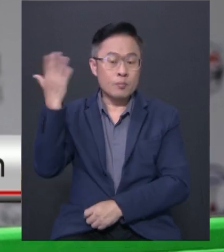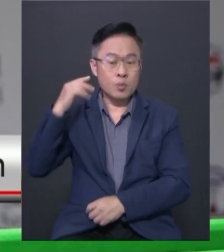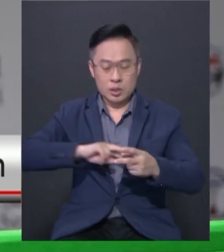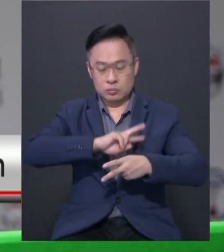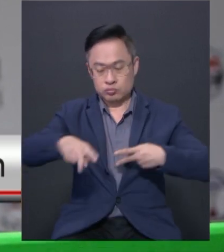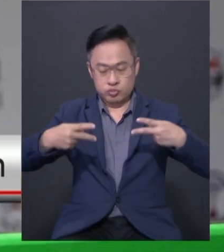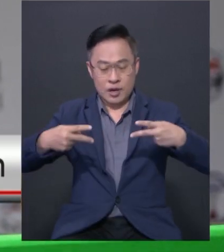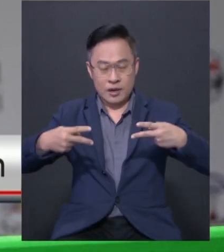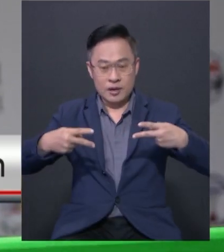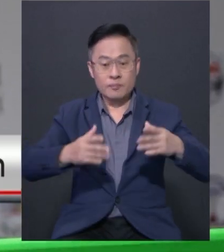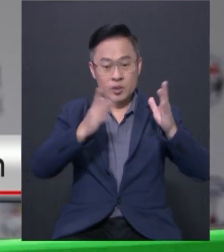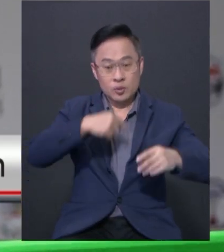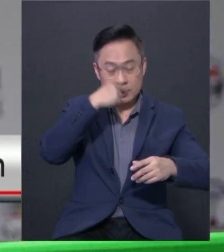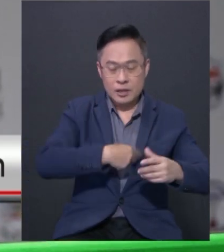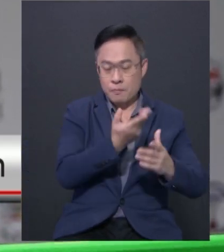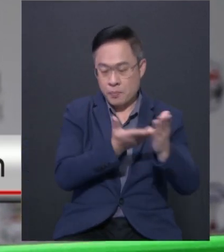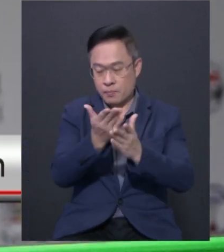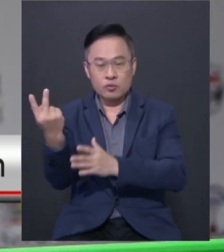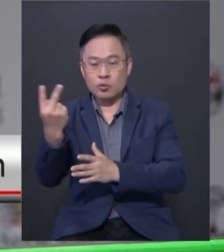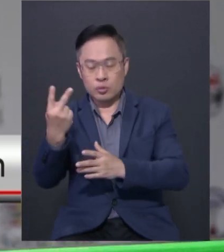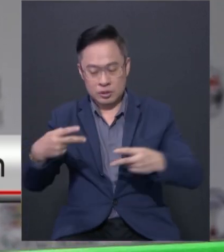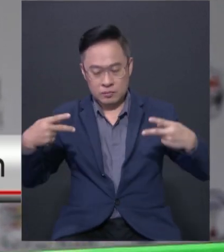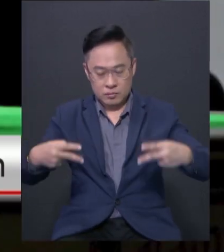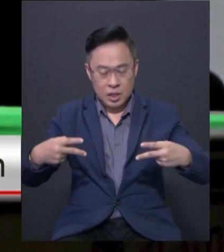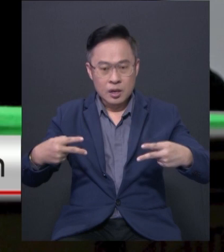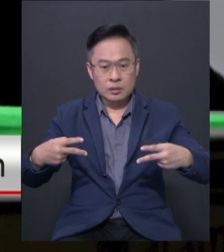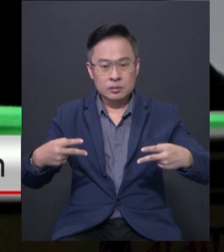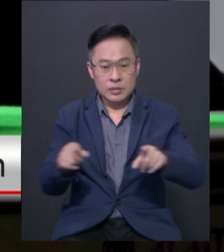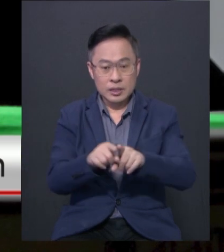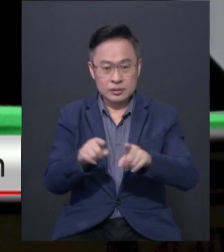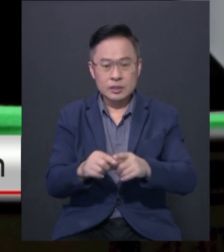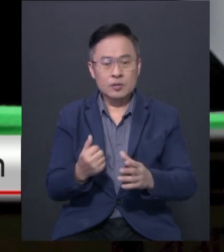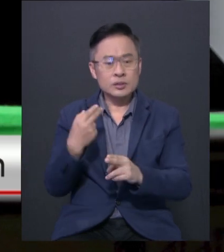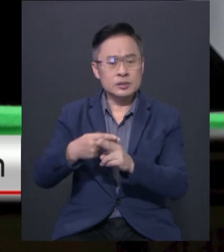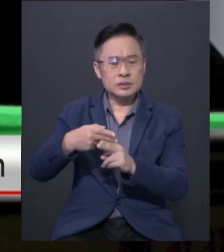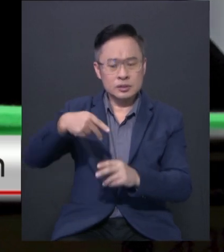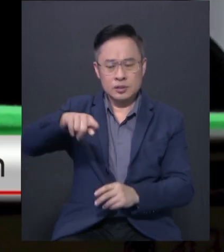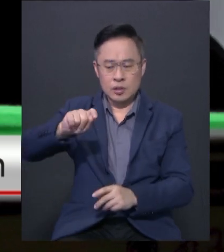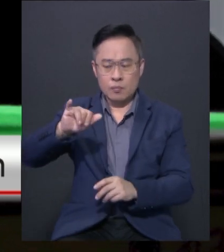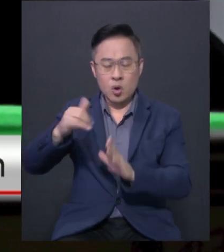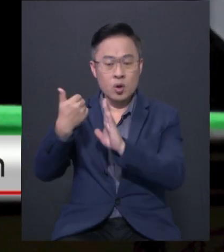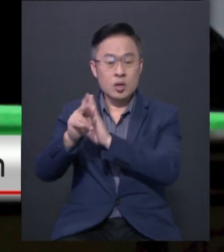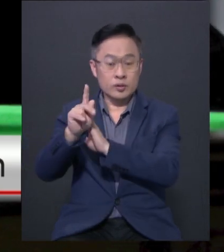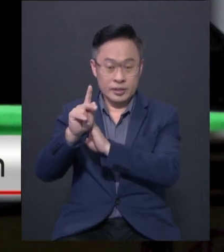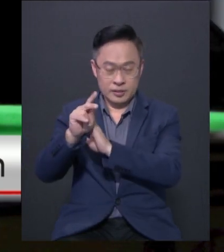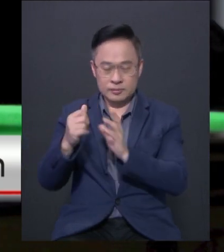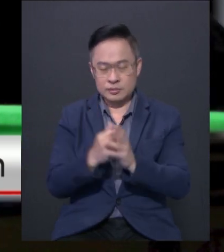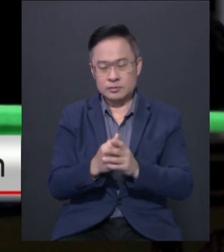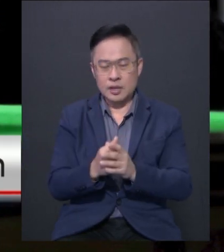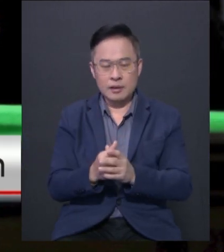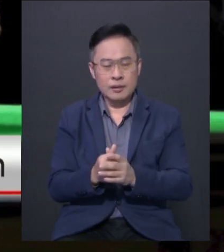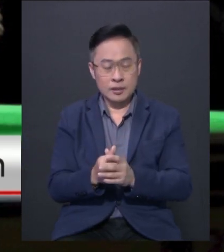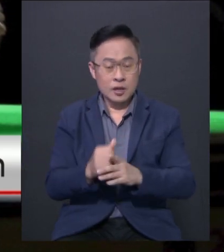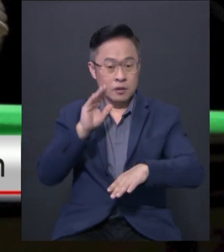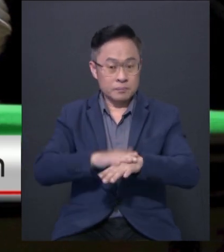เลิศนะครับซึ่งมีนักสอยคิวสาวไทยเนี่ยผ่านเข้ามารอบนี้ได้ถึง2คนครับก็คือพลอยขอนแก่นครับพลอยชมพูเหล่าเกียรติพงศ์ครับนักสอยคิ